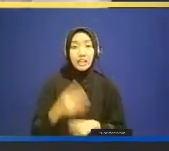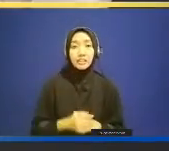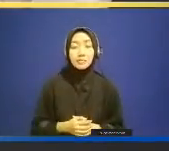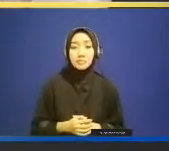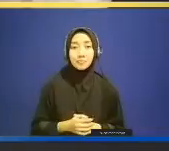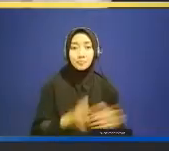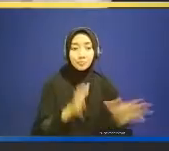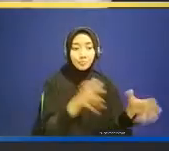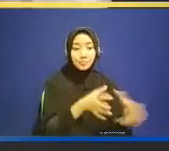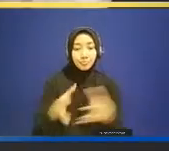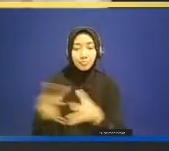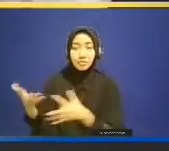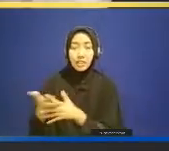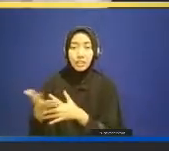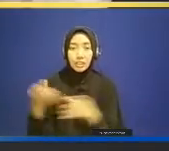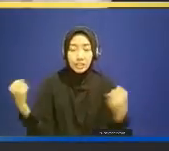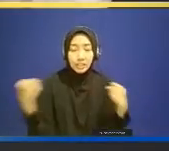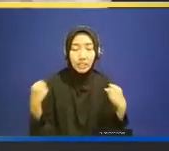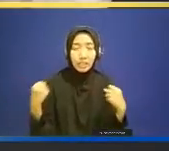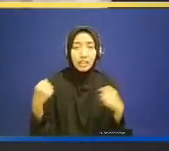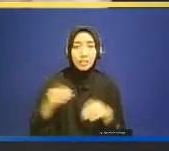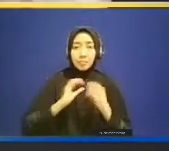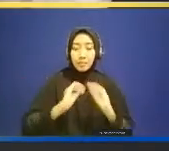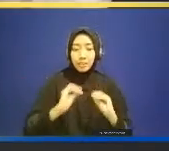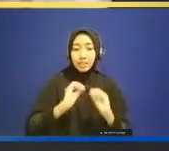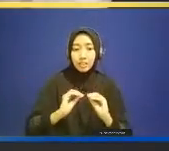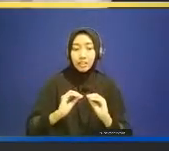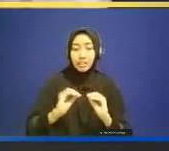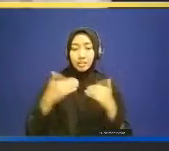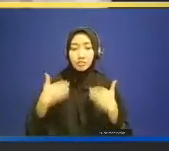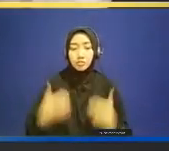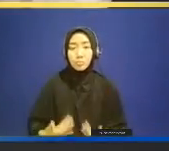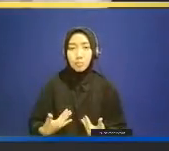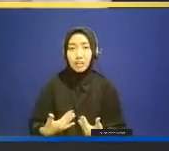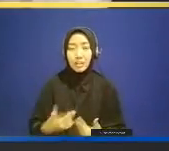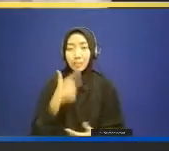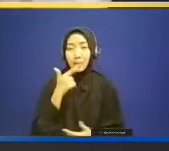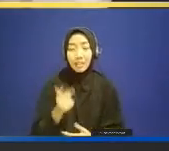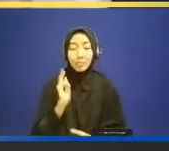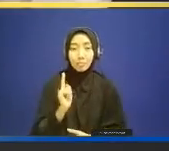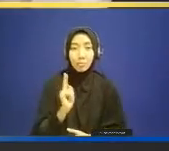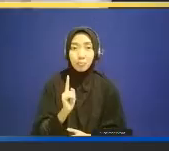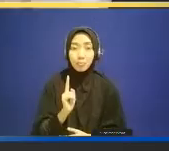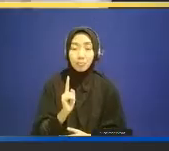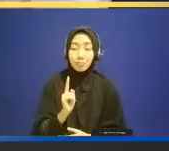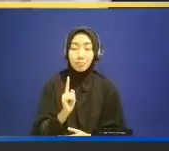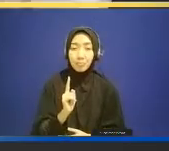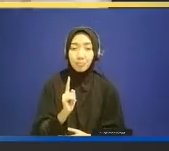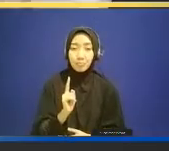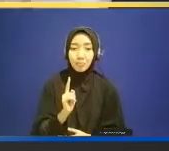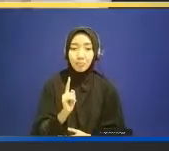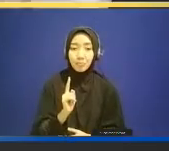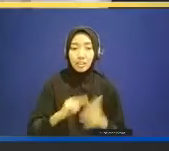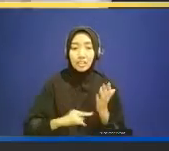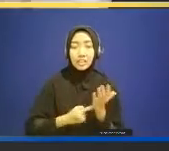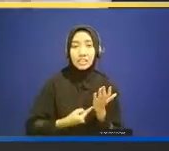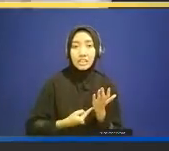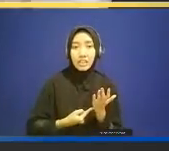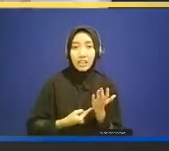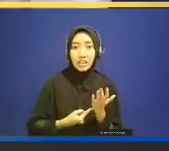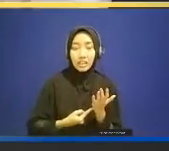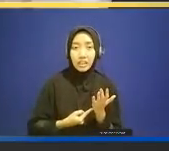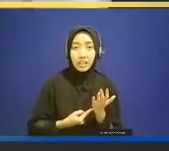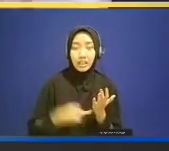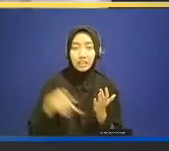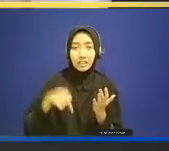alokasi untuk akses kesehatan pendidikan cuman kapital menjadi penting salah satunya adalah digital infrastruktur